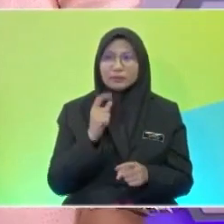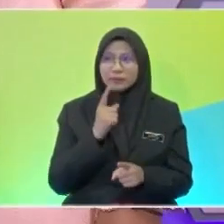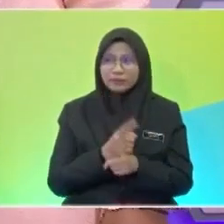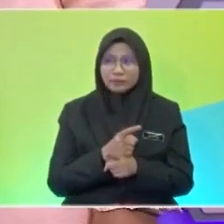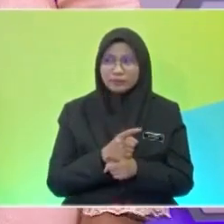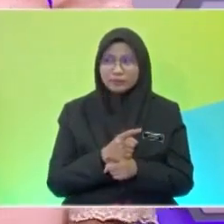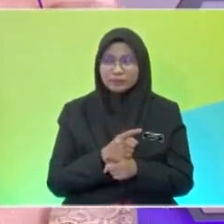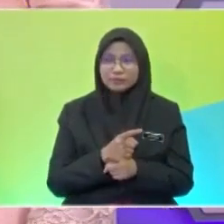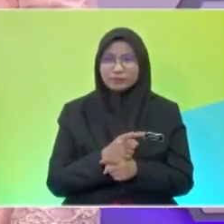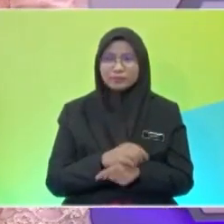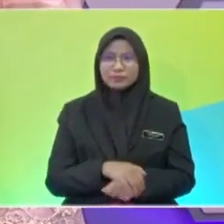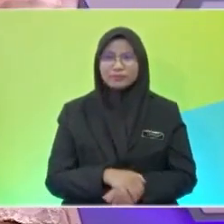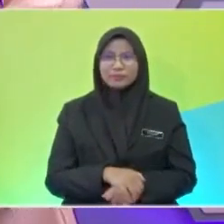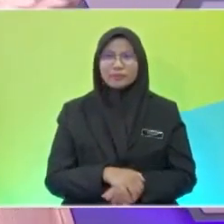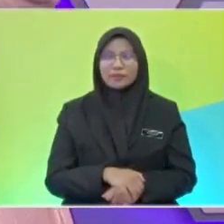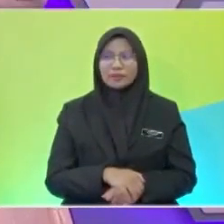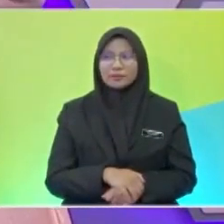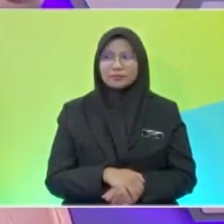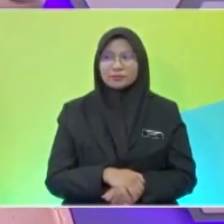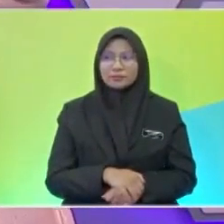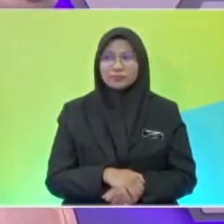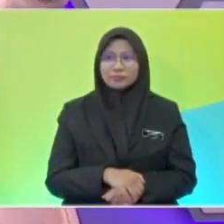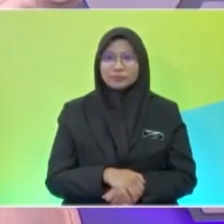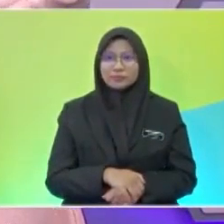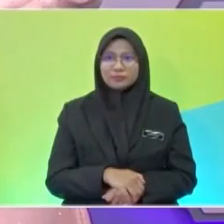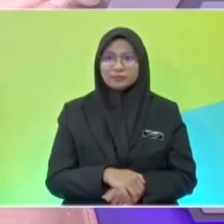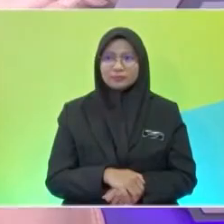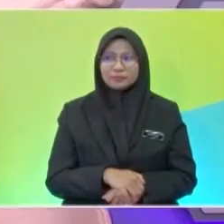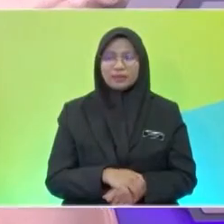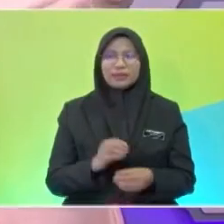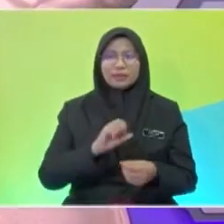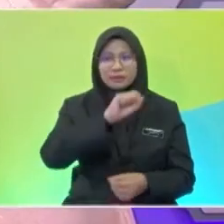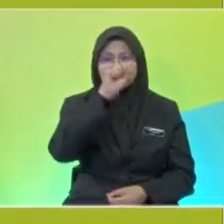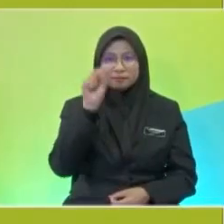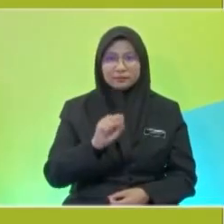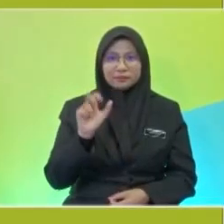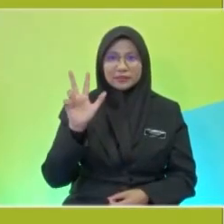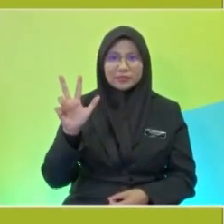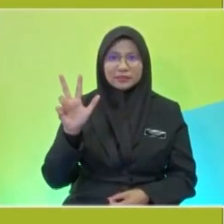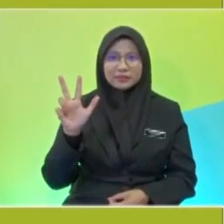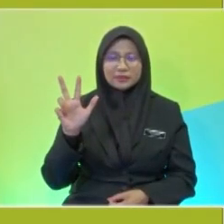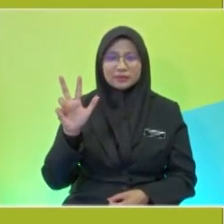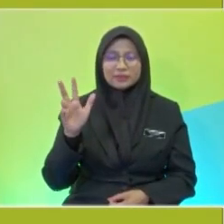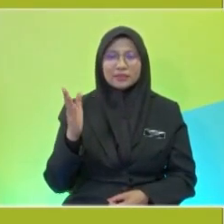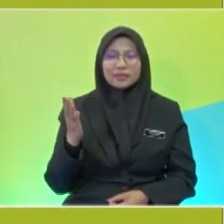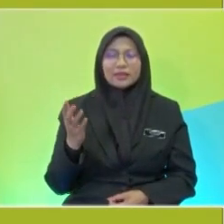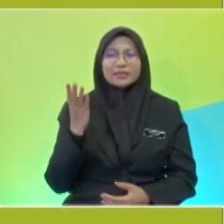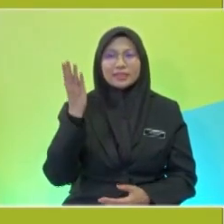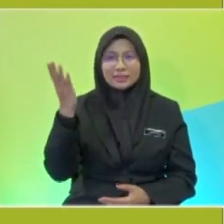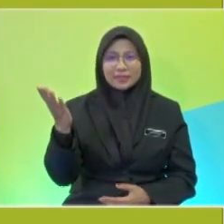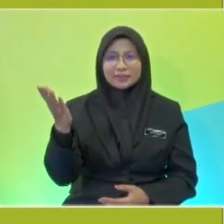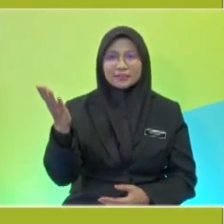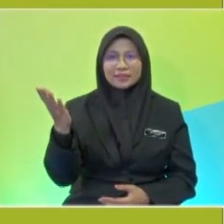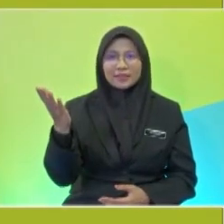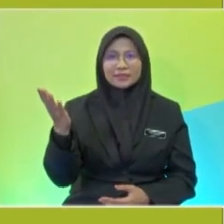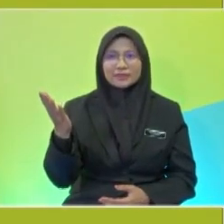eee supaya cadangan ide yang Oke soal yang ketiga cadangkan tiga cara komunikasi jarak jauh nah ini kita lakukan biasanya